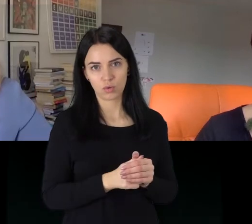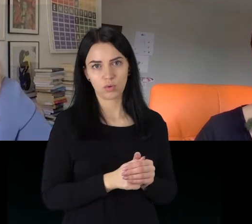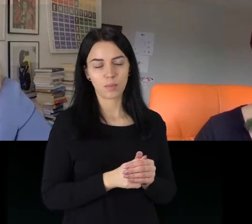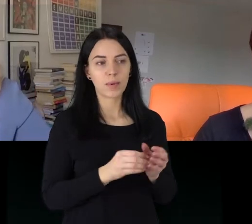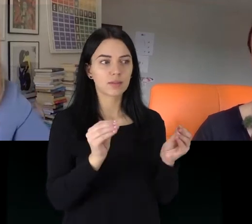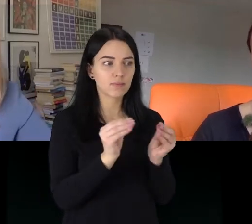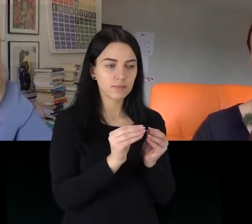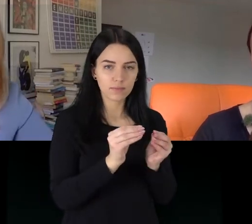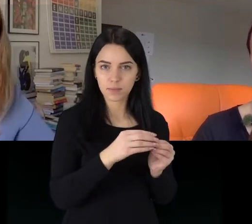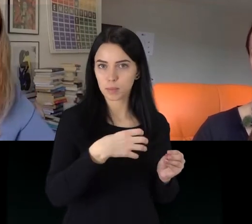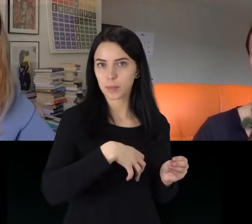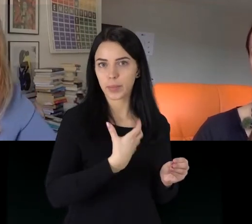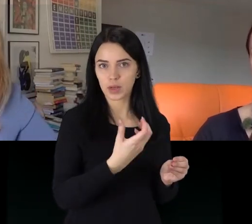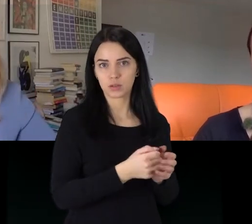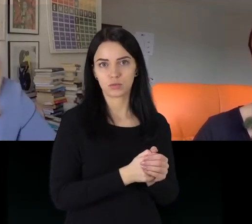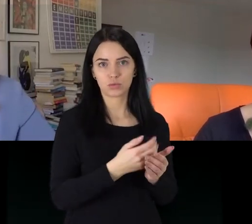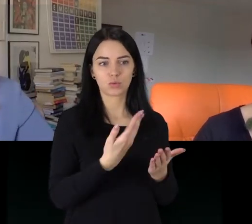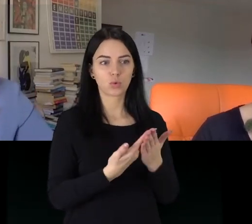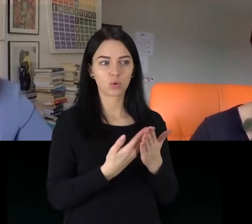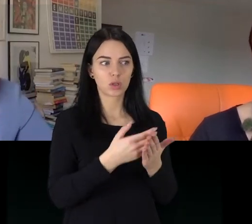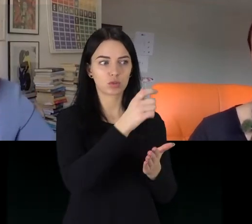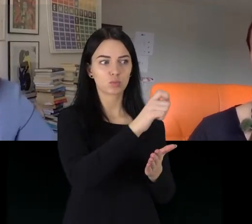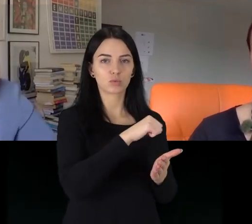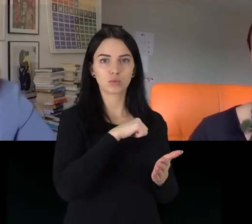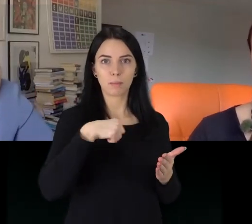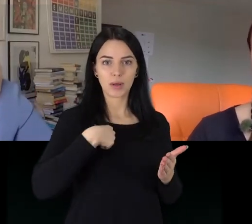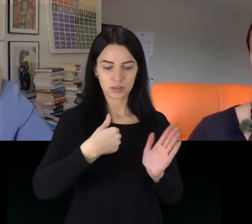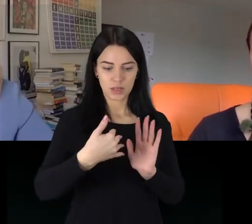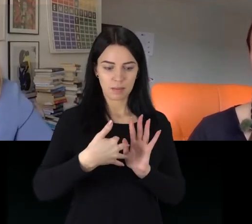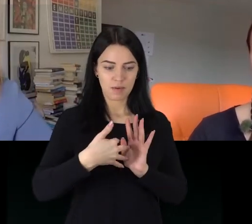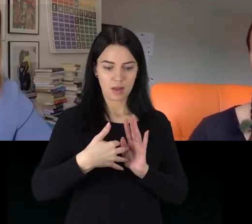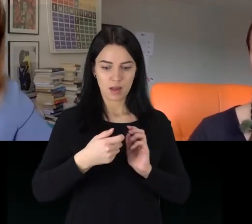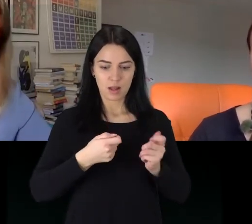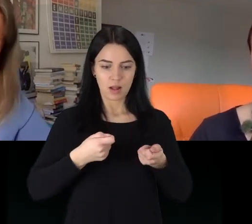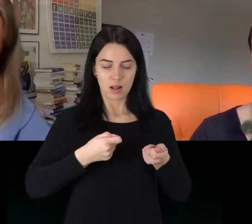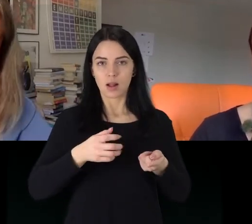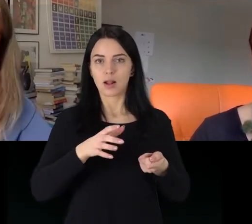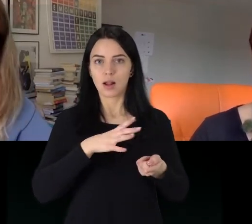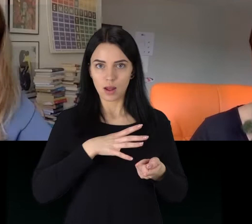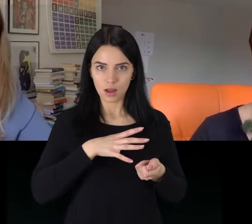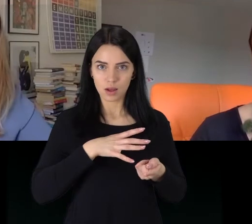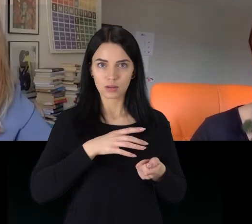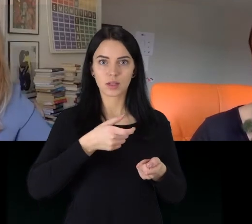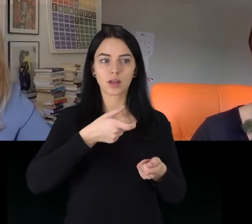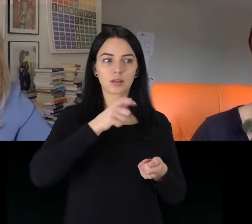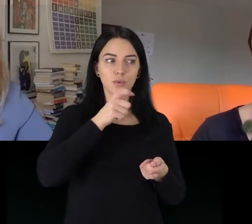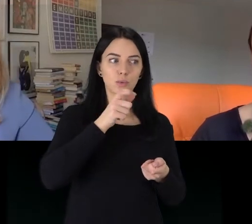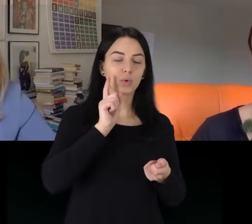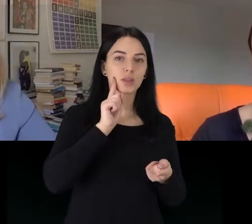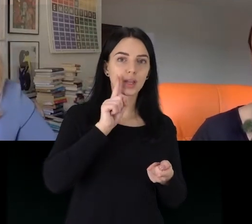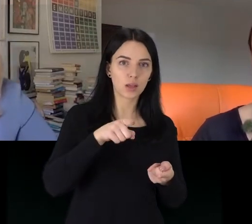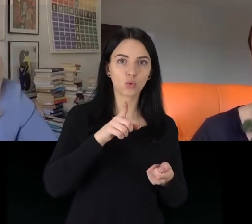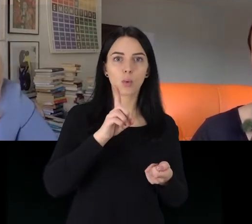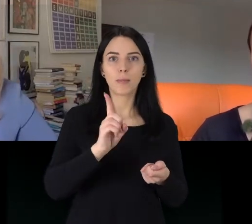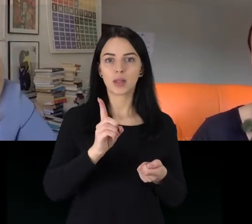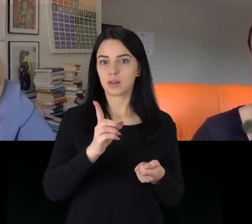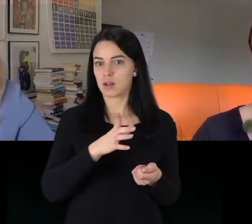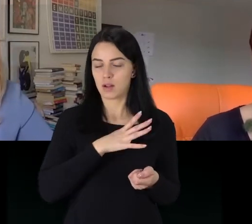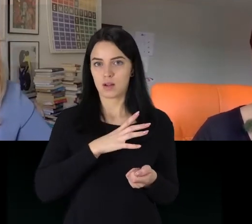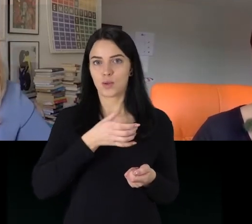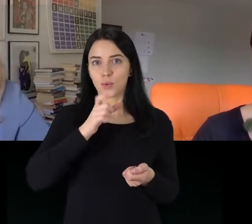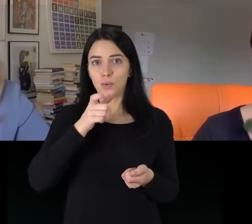nes negaliu valdyti, nenoriu gerti. Bet nebegaliu negerti ir dar kai iš išorės ten